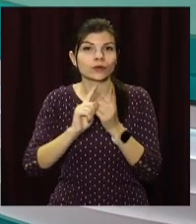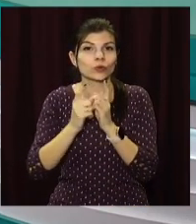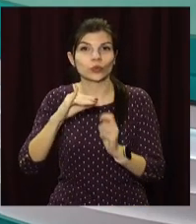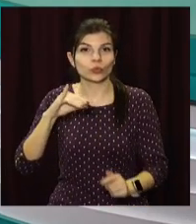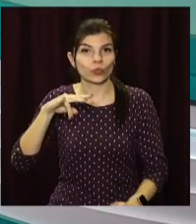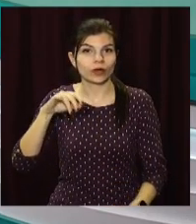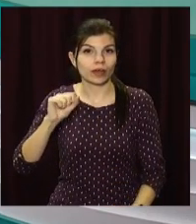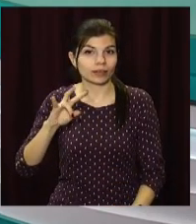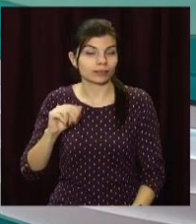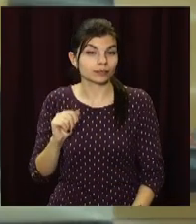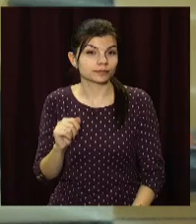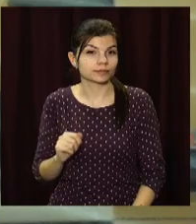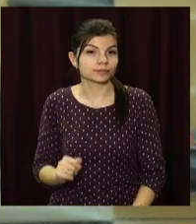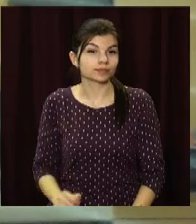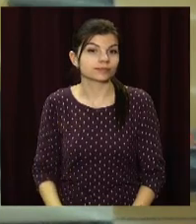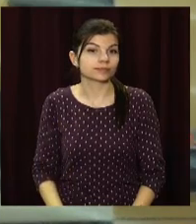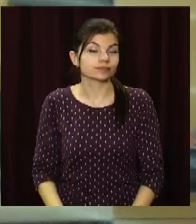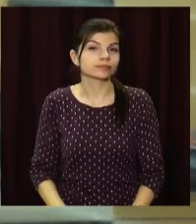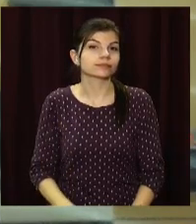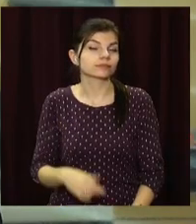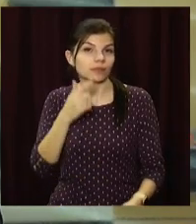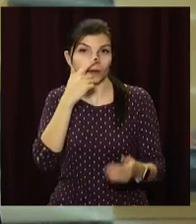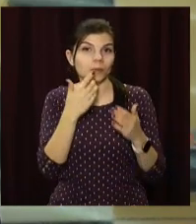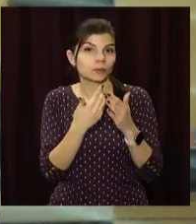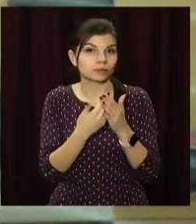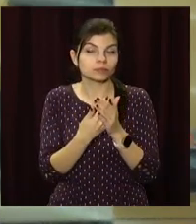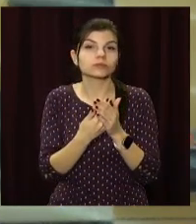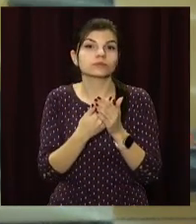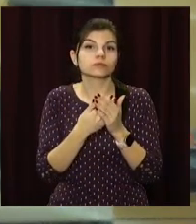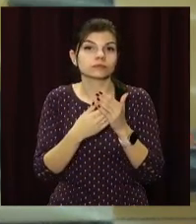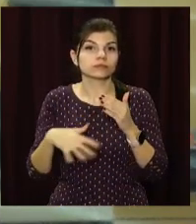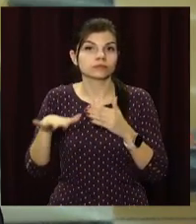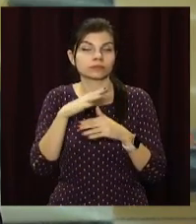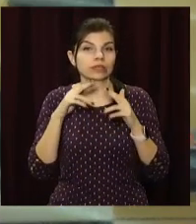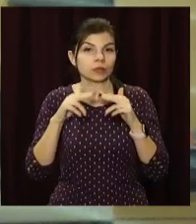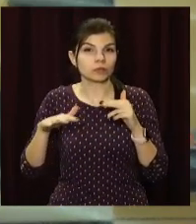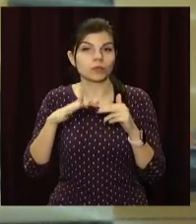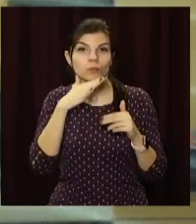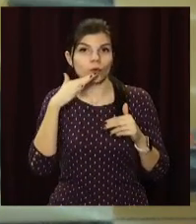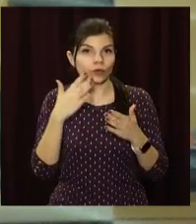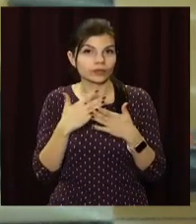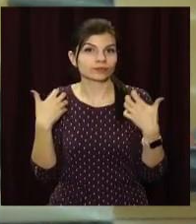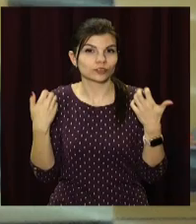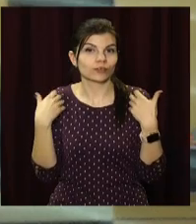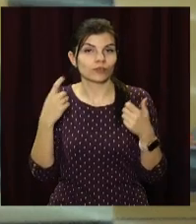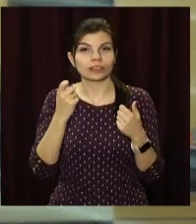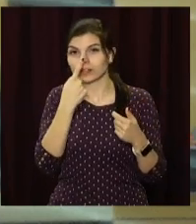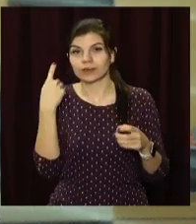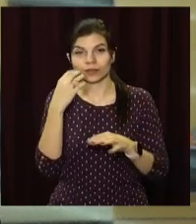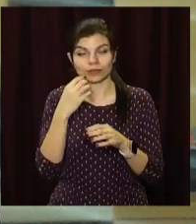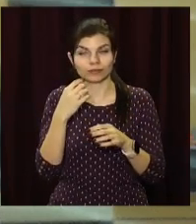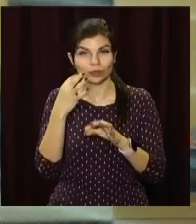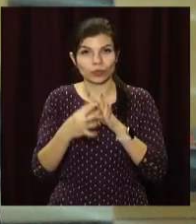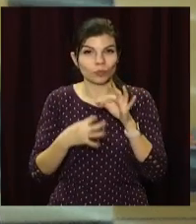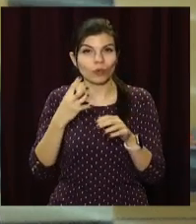Юліана Пуговкіна. Майже 500 жителів Дніпропетровщини подолали коронавірус за останню добу.